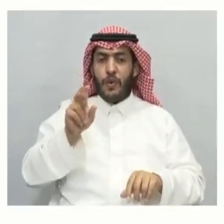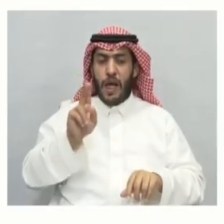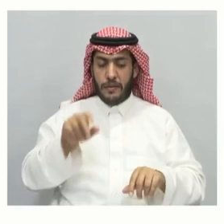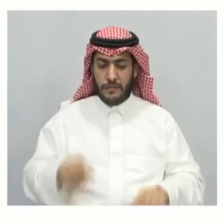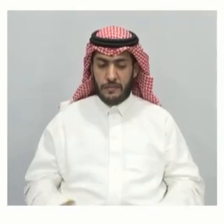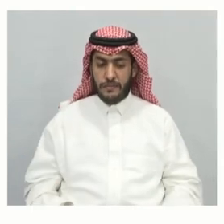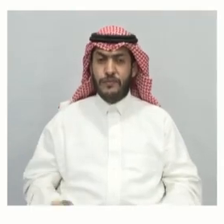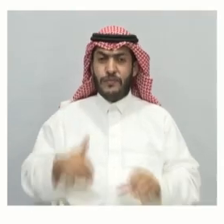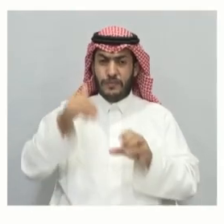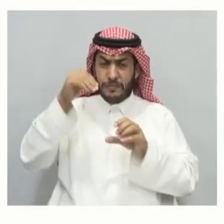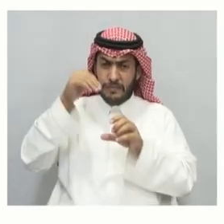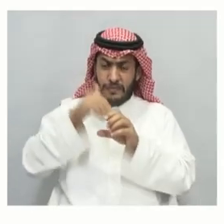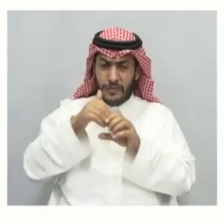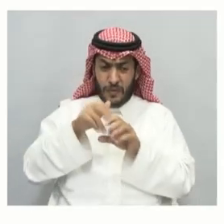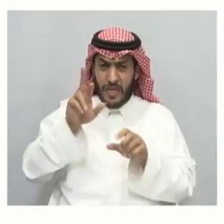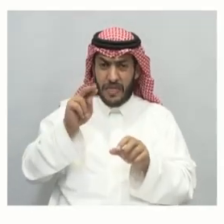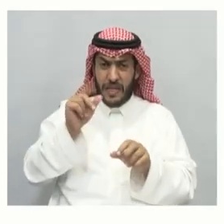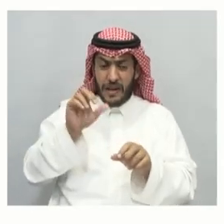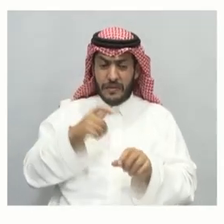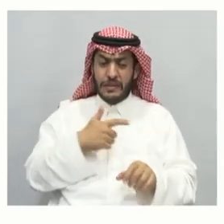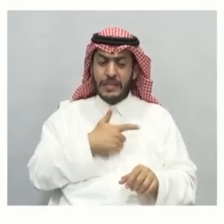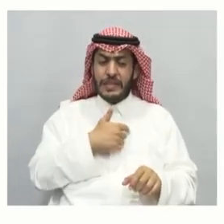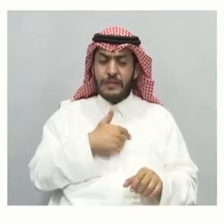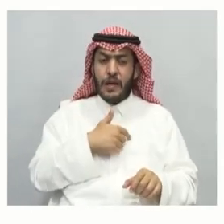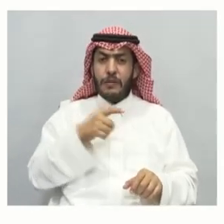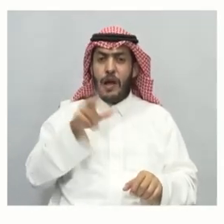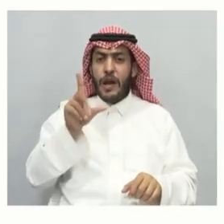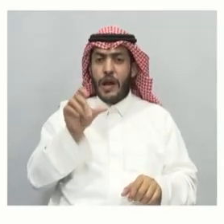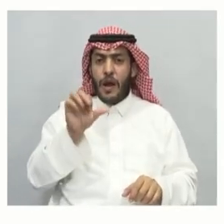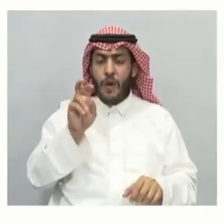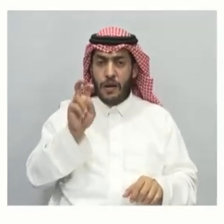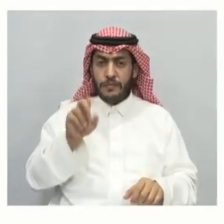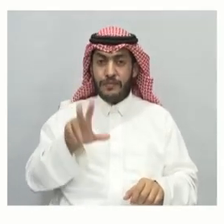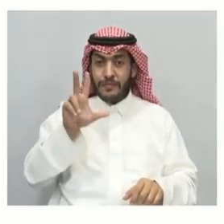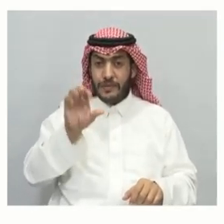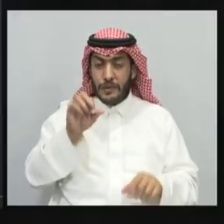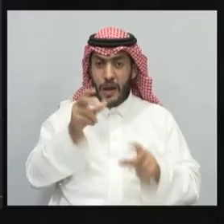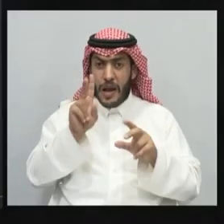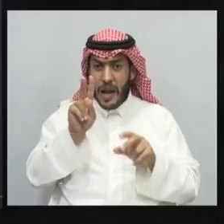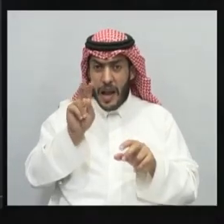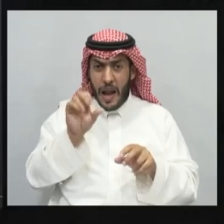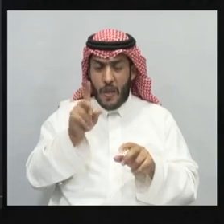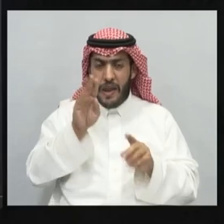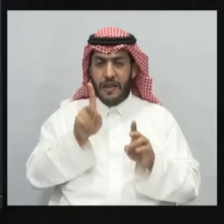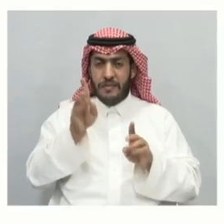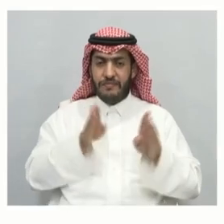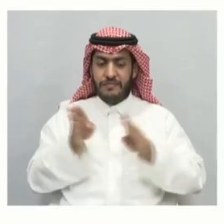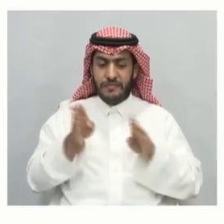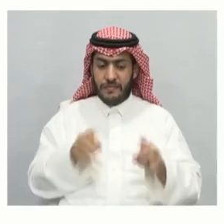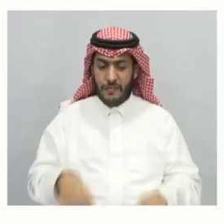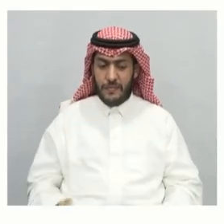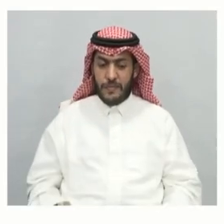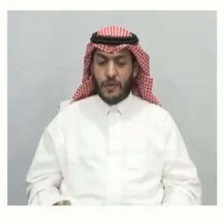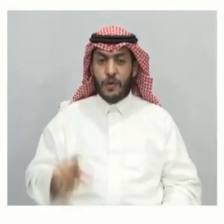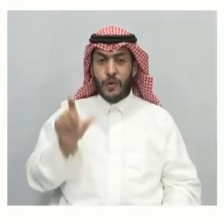واضح وجواه هذه الذره في شيء صغير اسمه النواه النواه مكونه من حاجتين اما